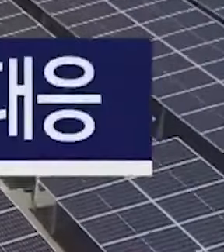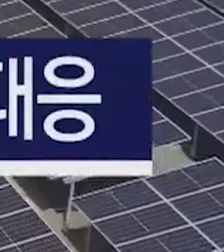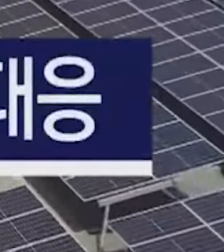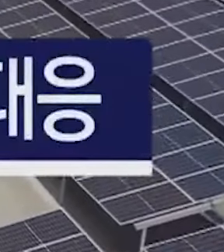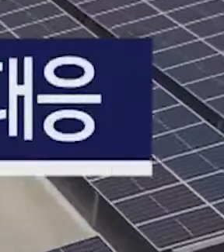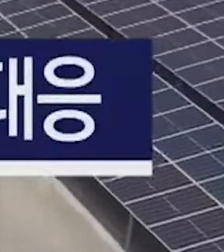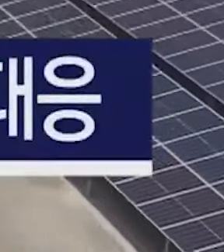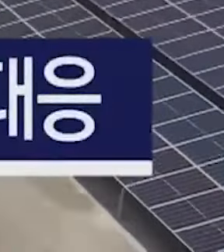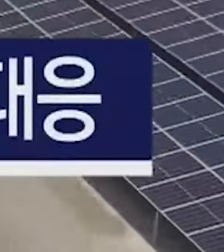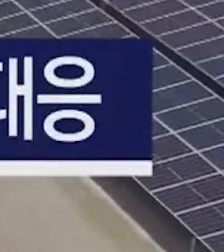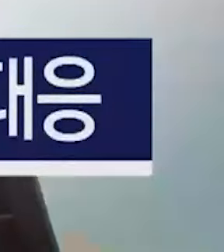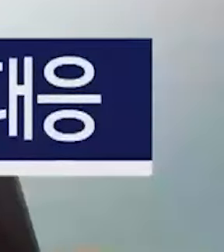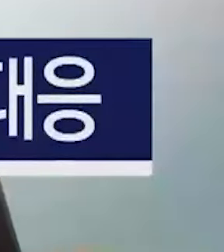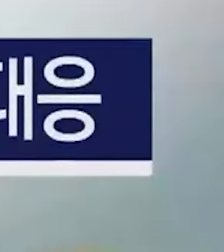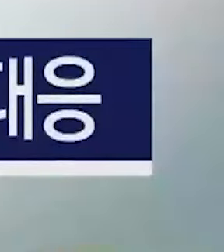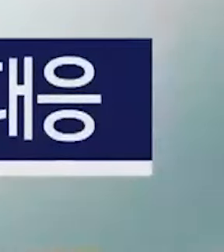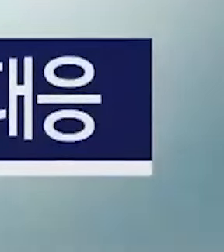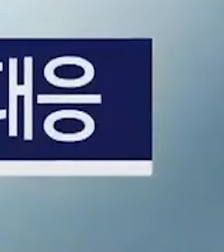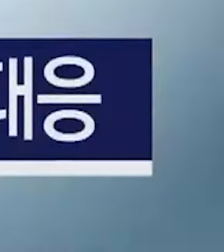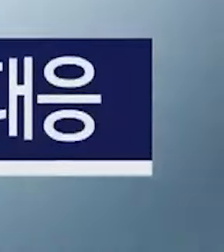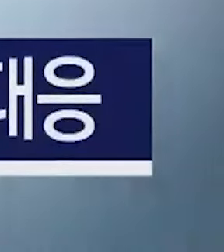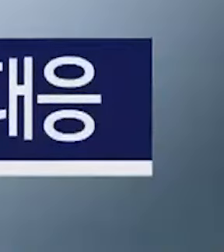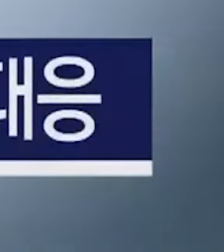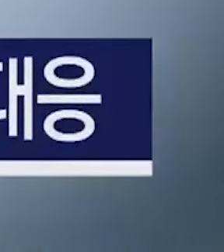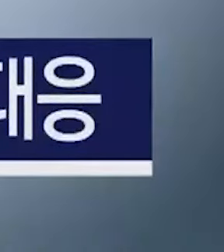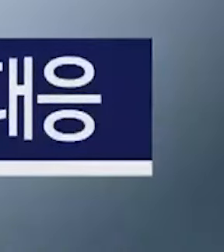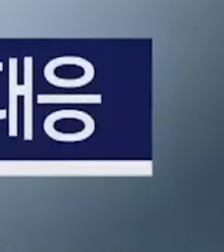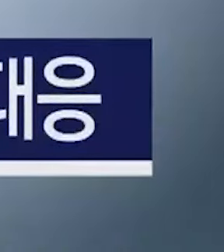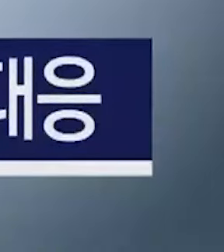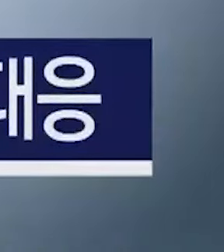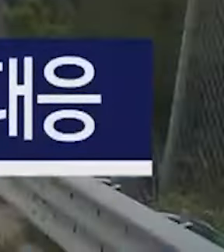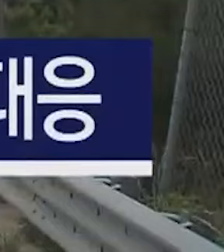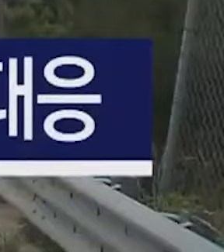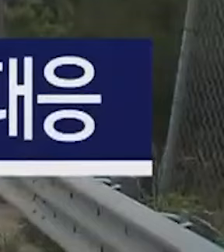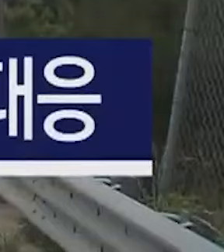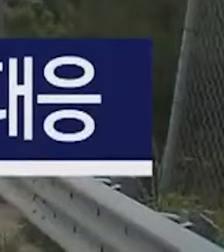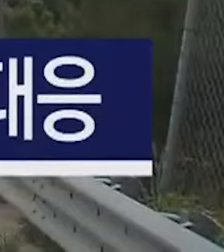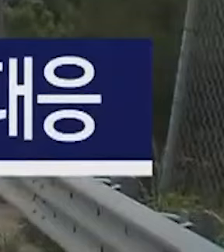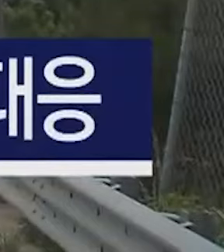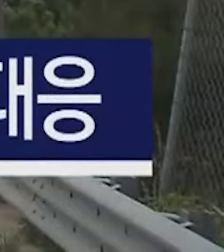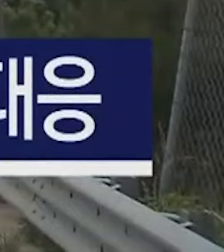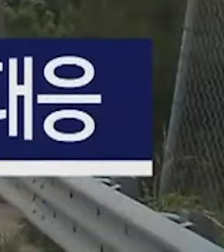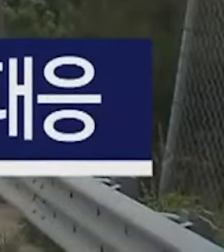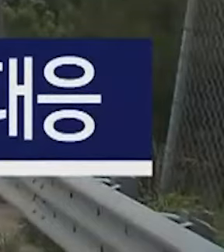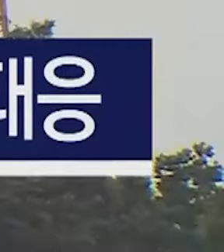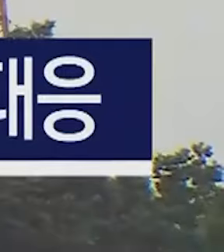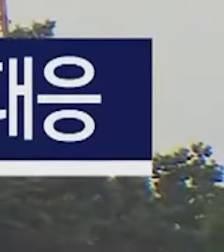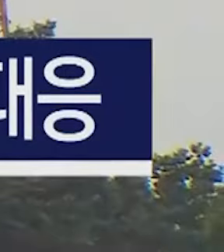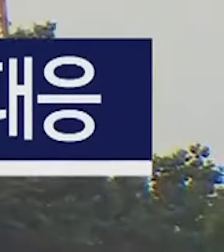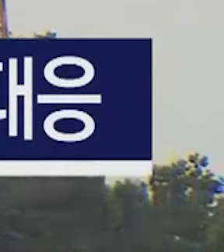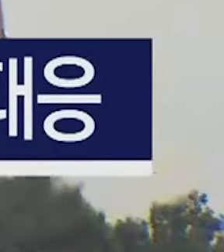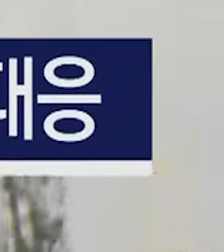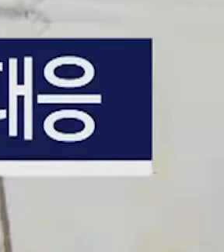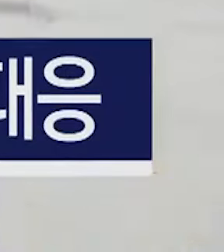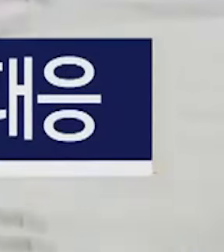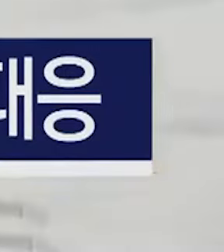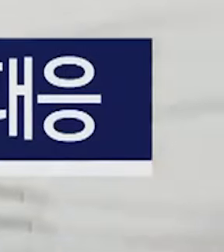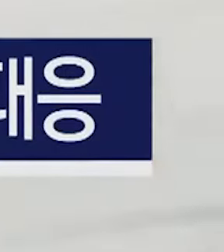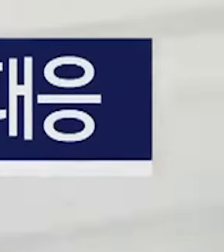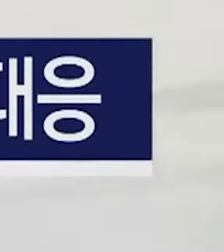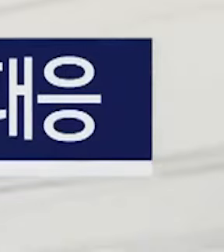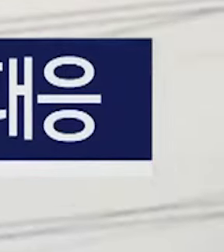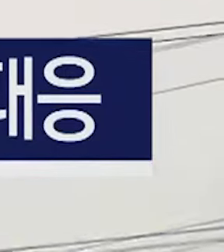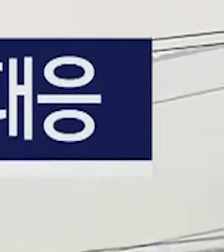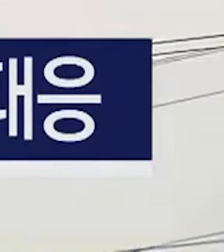송전망 부족으로 광주 전남 태양광 발전시설 신규 허가가 이번 달부터 전면 중단됐습니다. 한전과